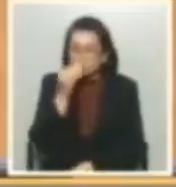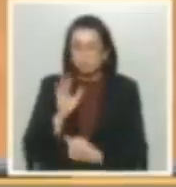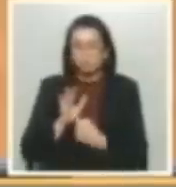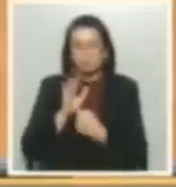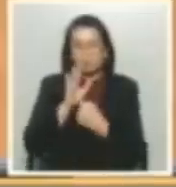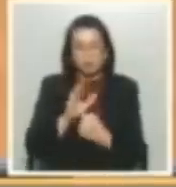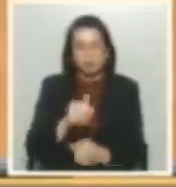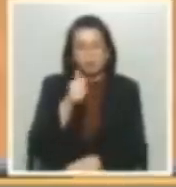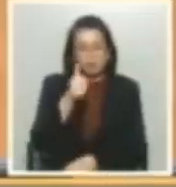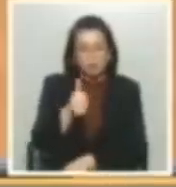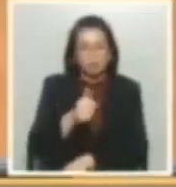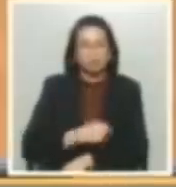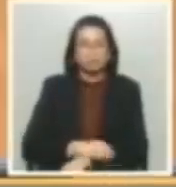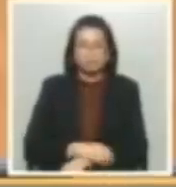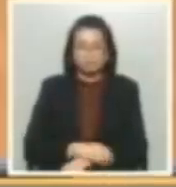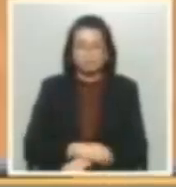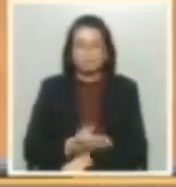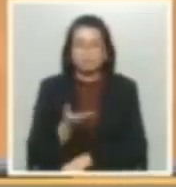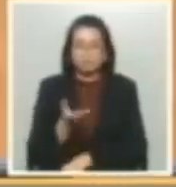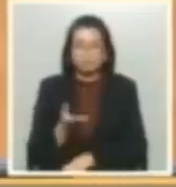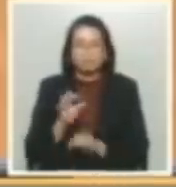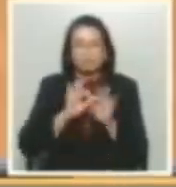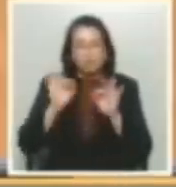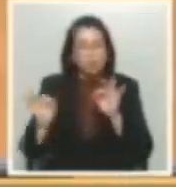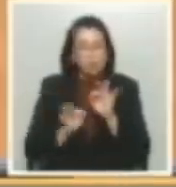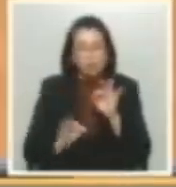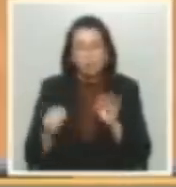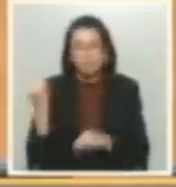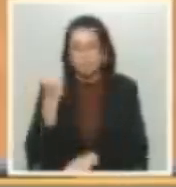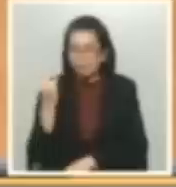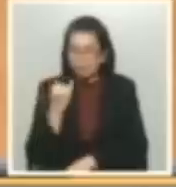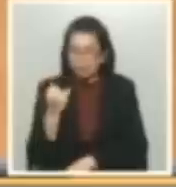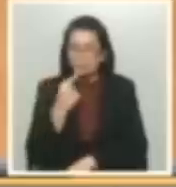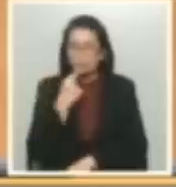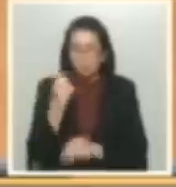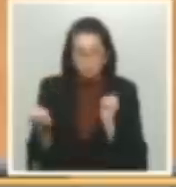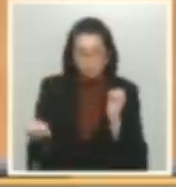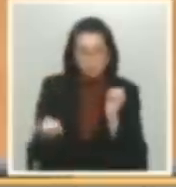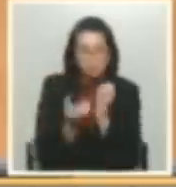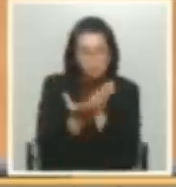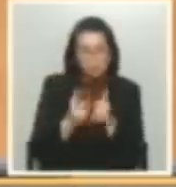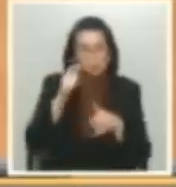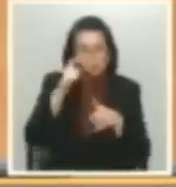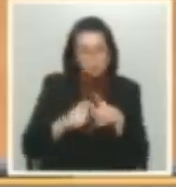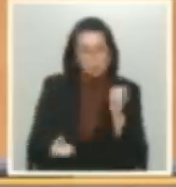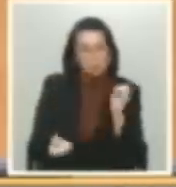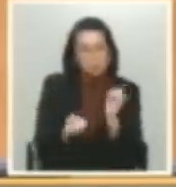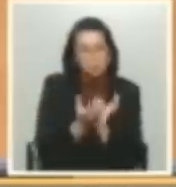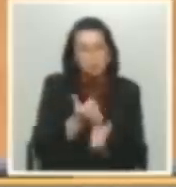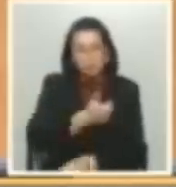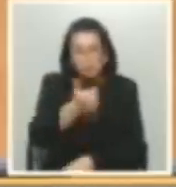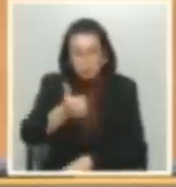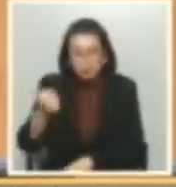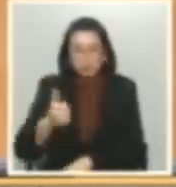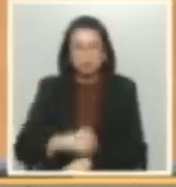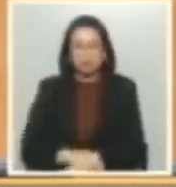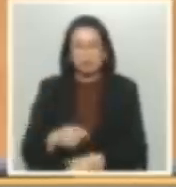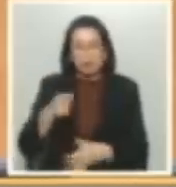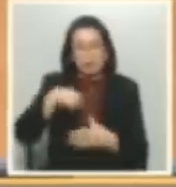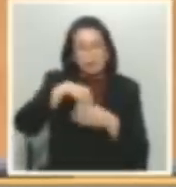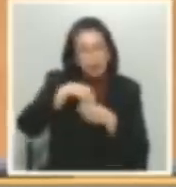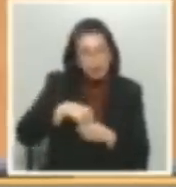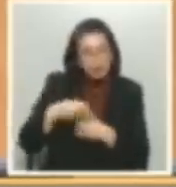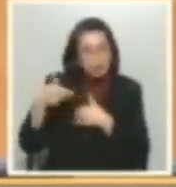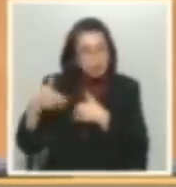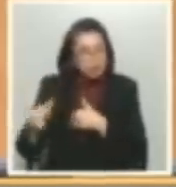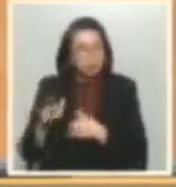นแบบอย่างต่อไปนะครับข้อความใดที่มันจะส่งผลกระทบกับบุคคลอื่นไม่ว่าอยู่ภายในหรือภายนอกก็ต